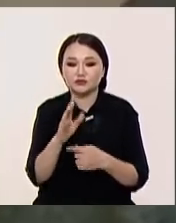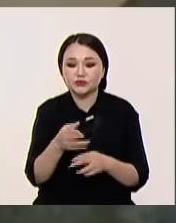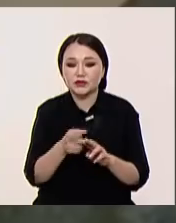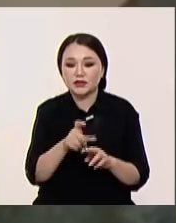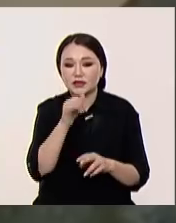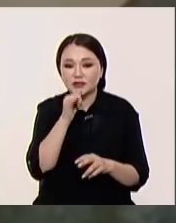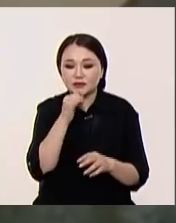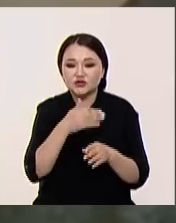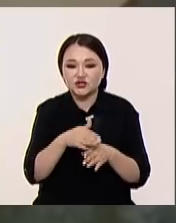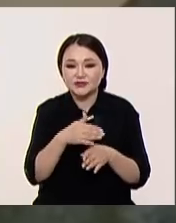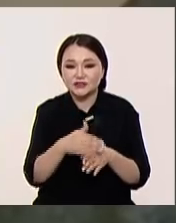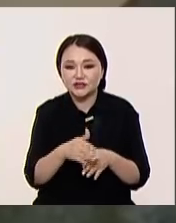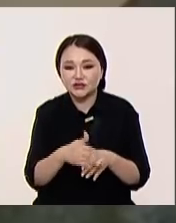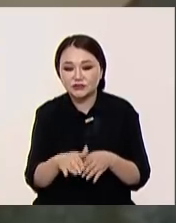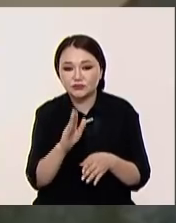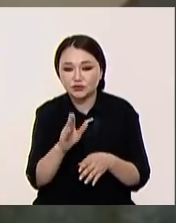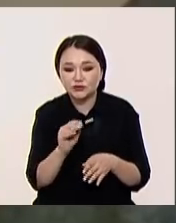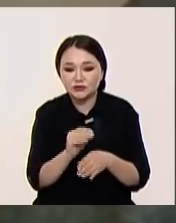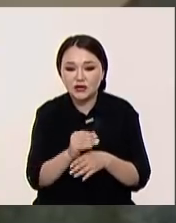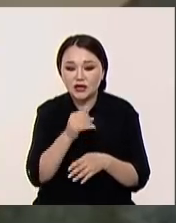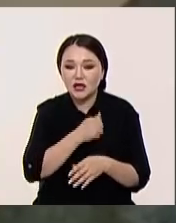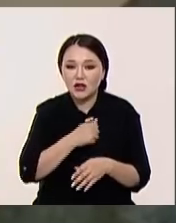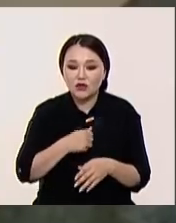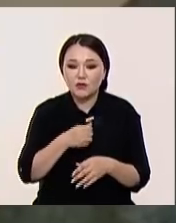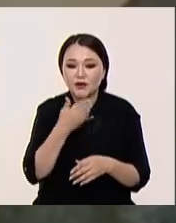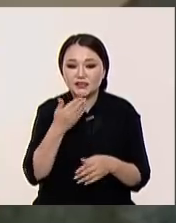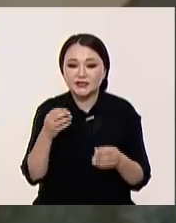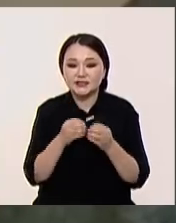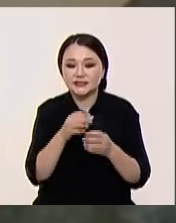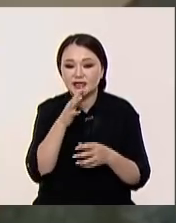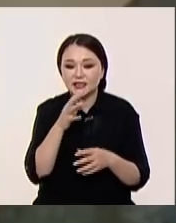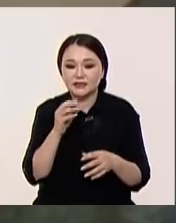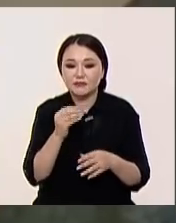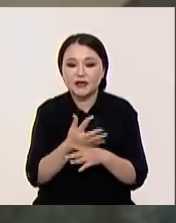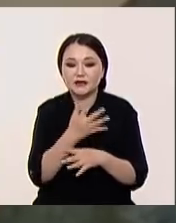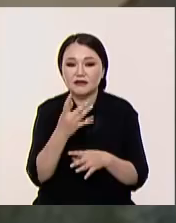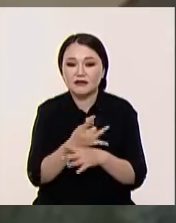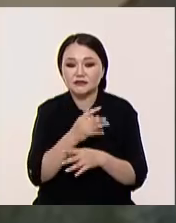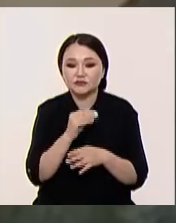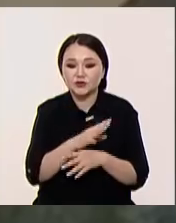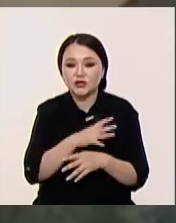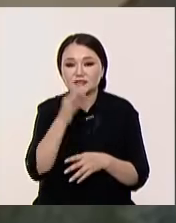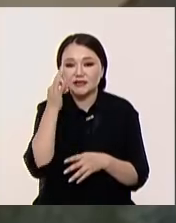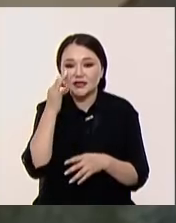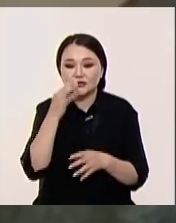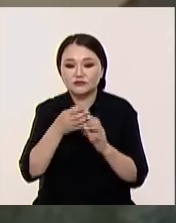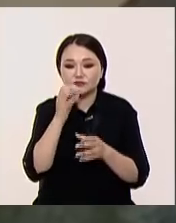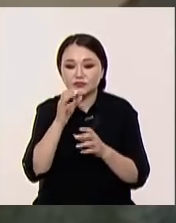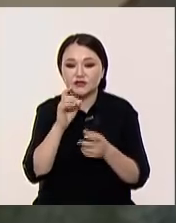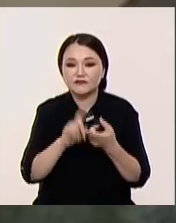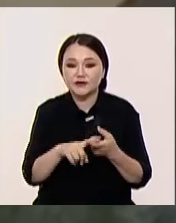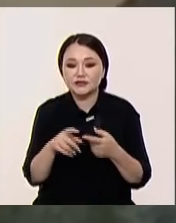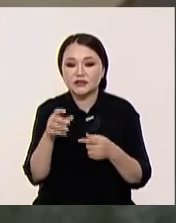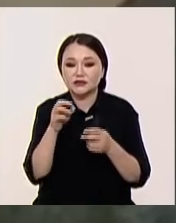темекіге кезең-кезеңмен салынады. Ал алкогольді ішімдікке соңғы 10 жылда акциз 5 есе артқан. Енді тәтті сусындарға келгенде үкімет алдымен